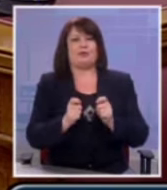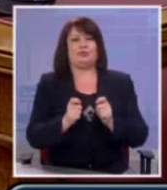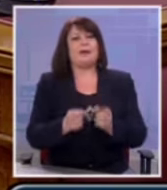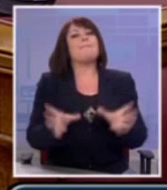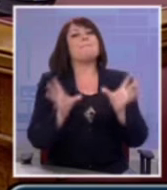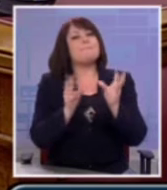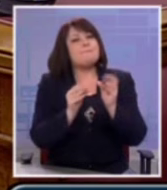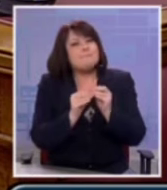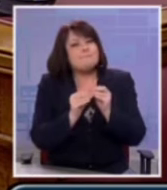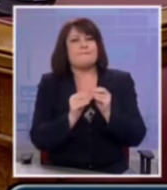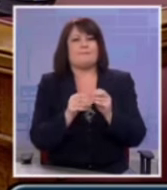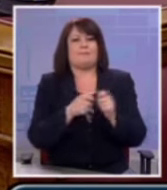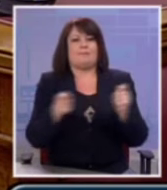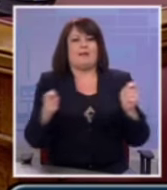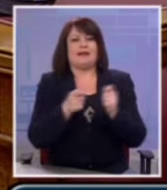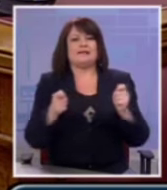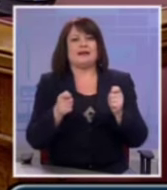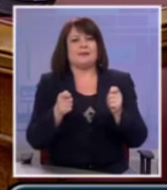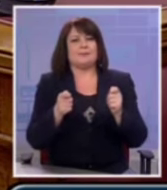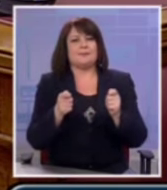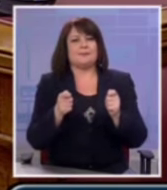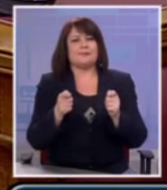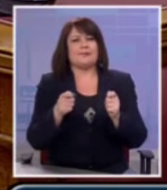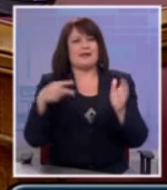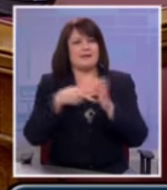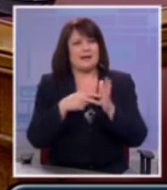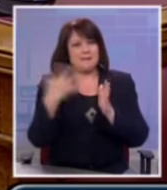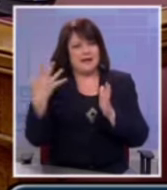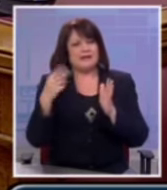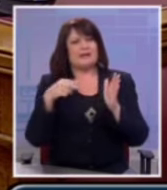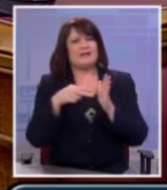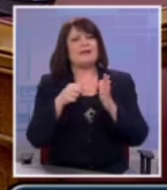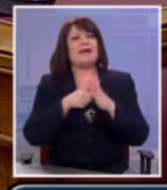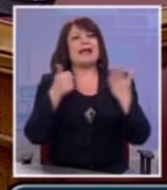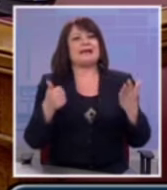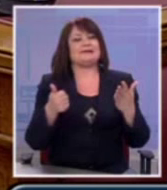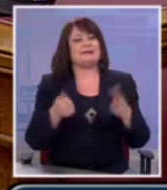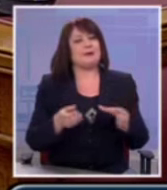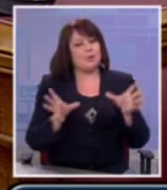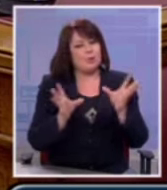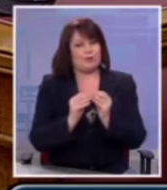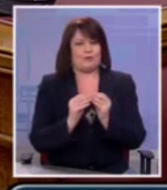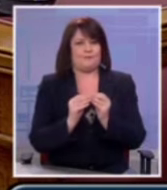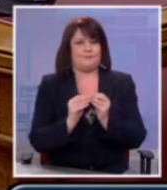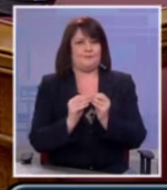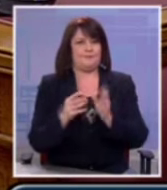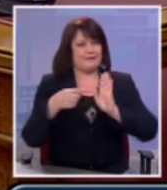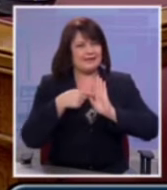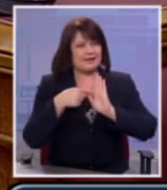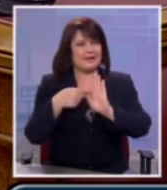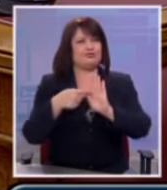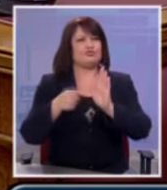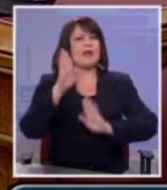χρηματοδότηση του 2015 και ενδεχομένως του 2016. έτσι ώστε να περάσει ένα μήνυμα στις